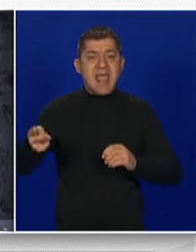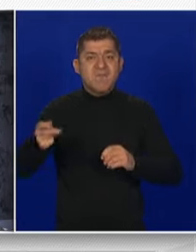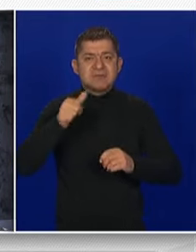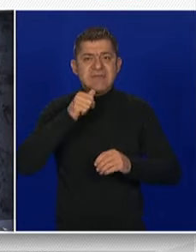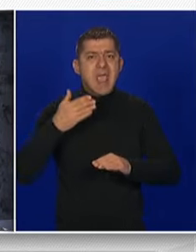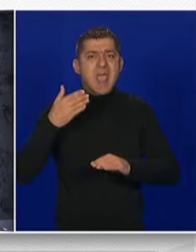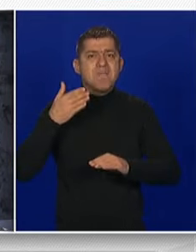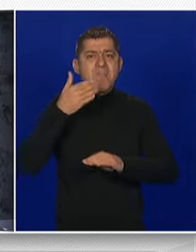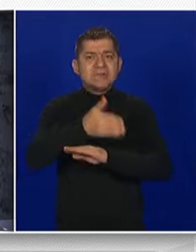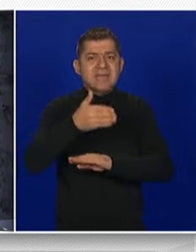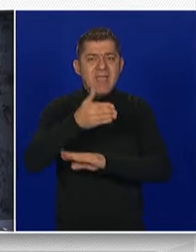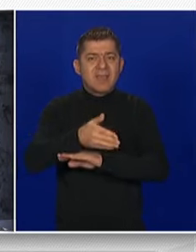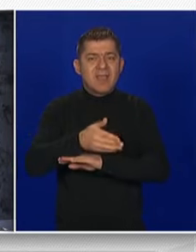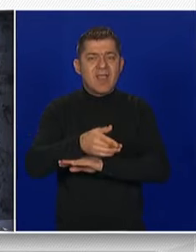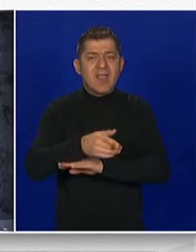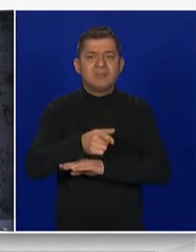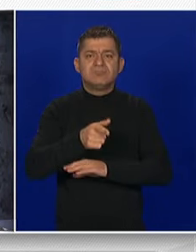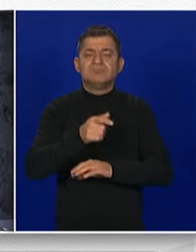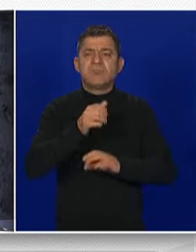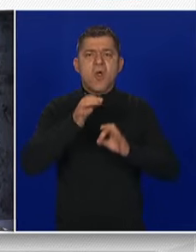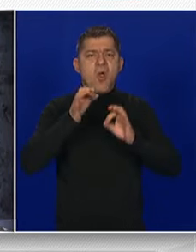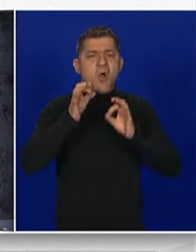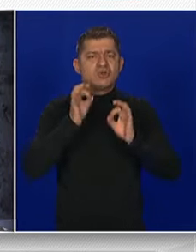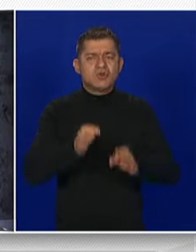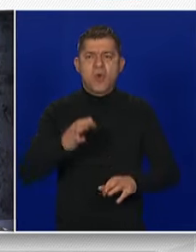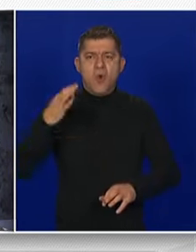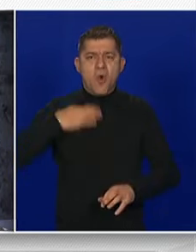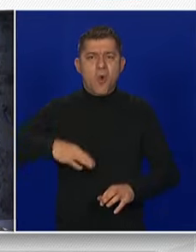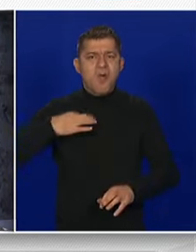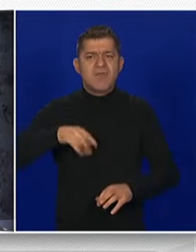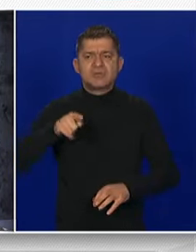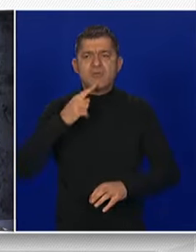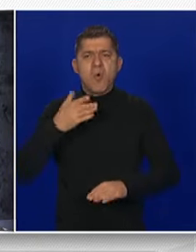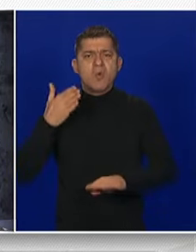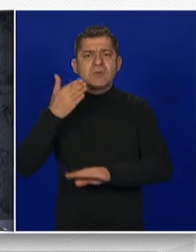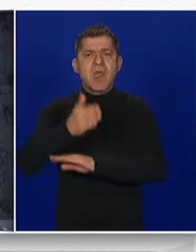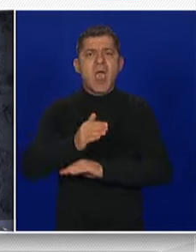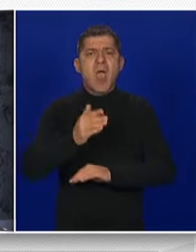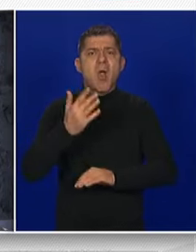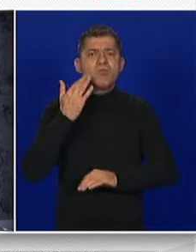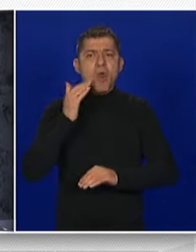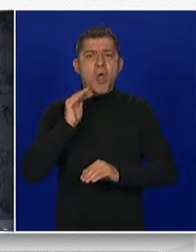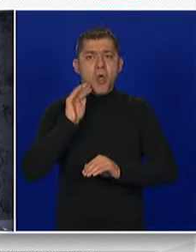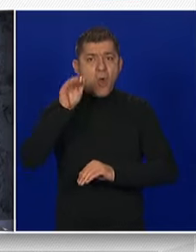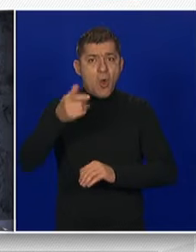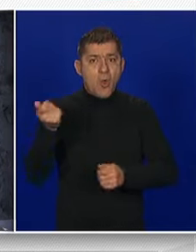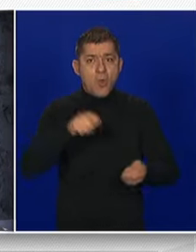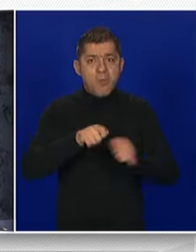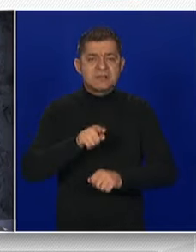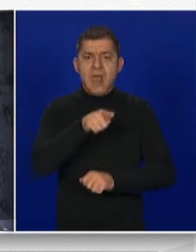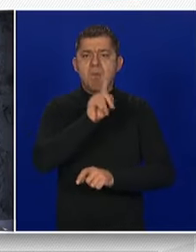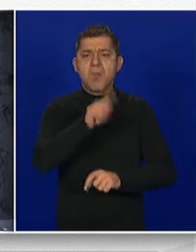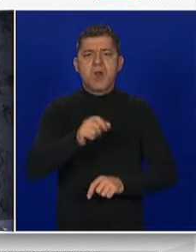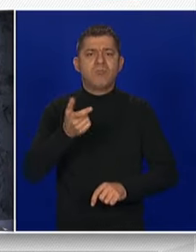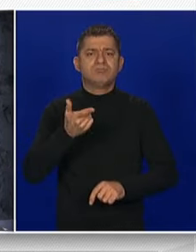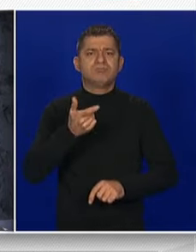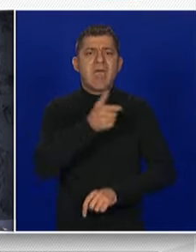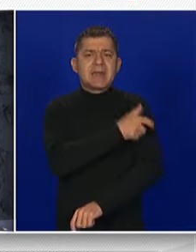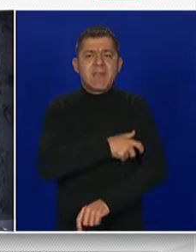posjetitelje, obvezu osiguranja sprječavanja ulaska prekomjernog broja kupaca,